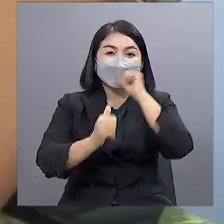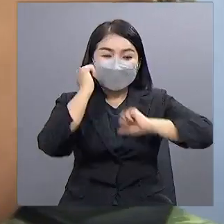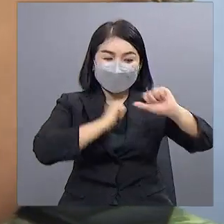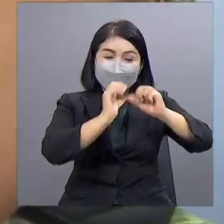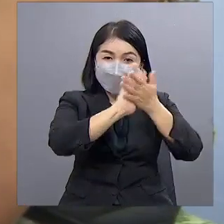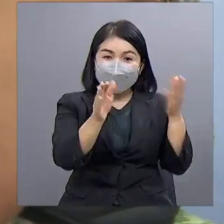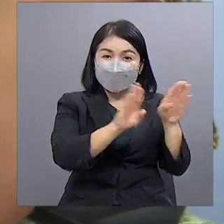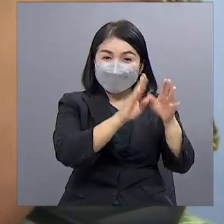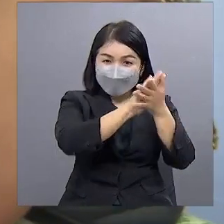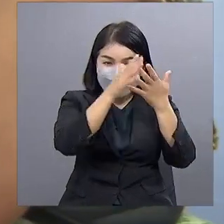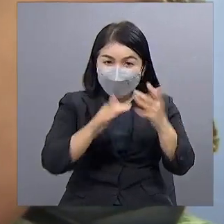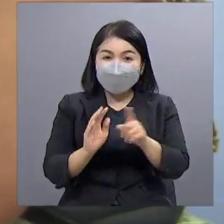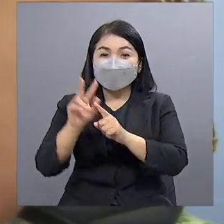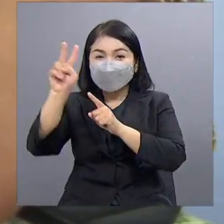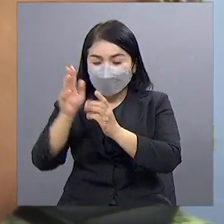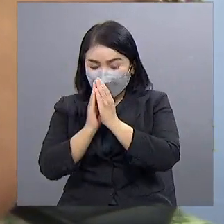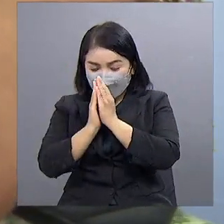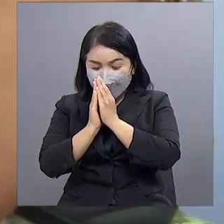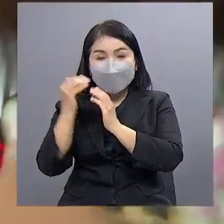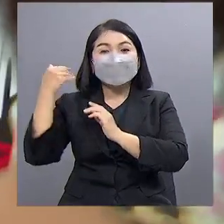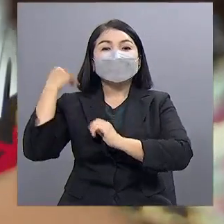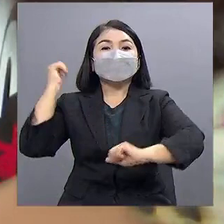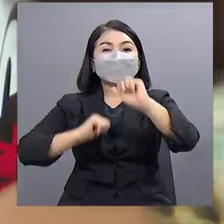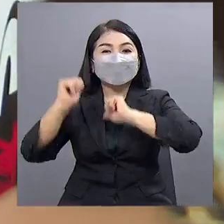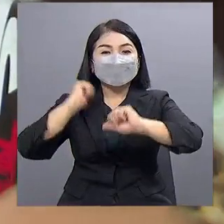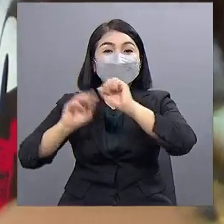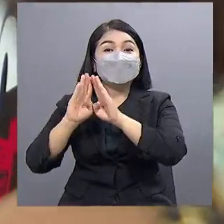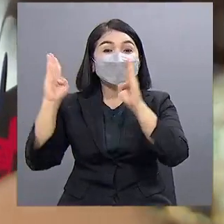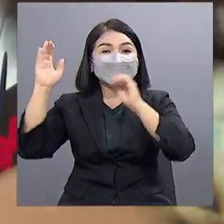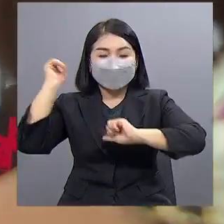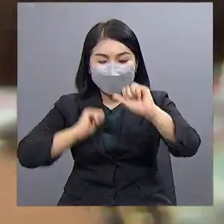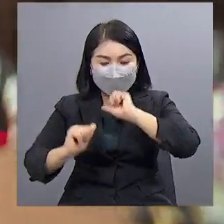พิ่งจะบวงสรวงเปิดกล้องไปได้ไม่นานซึ่งเจ้าตัวก็บอกว่าแนวโน้มที่ดีนะคะ